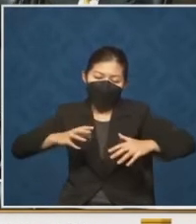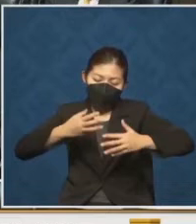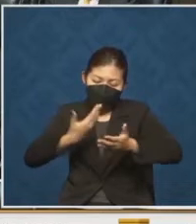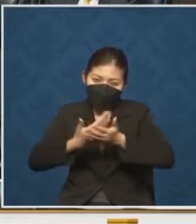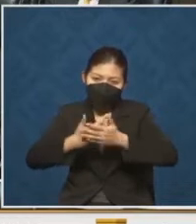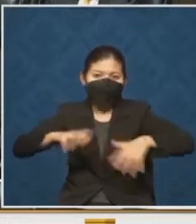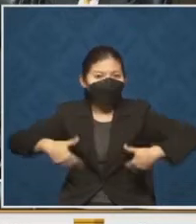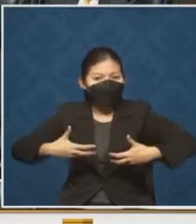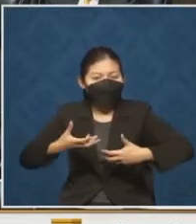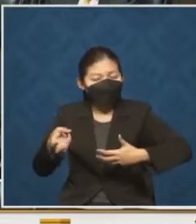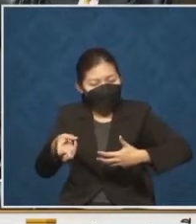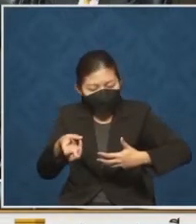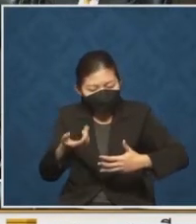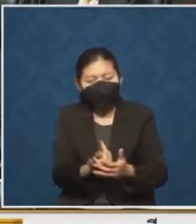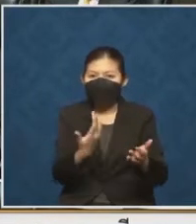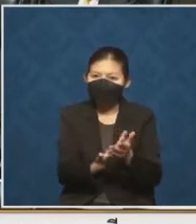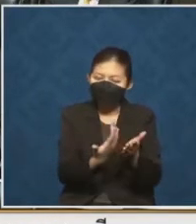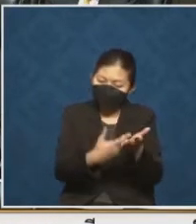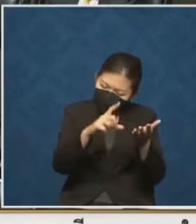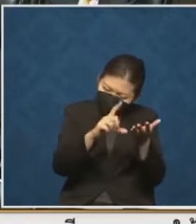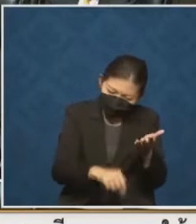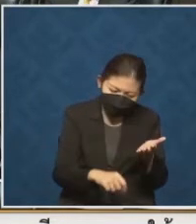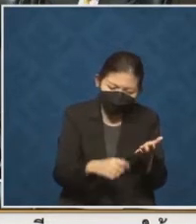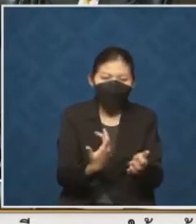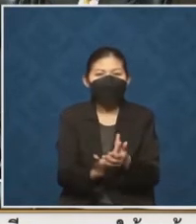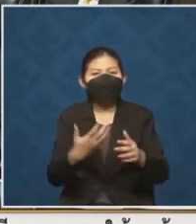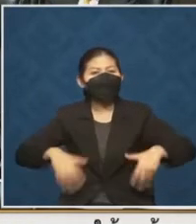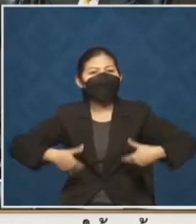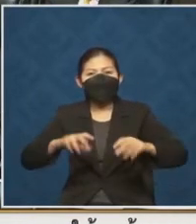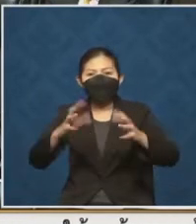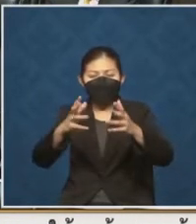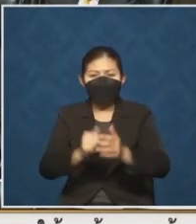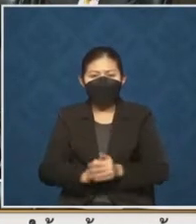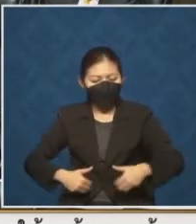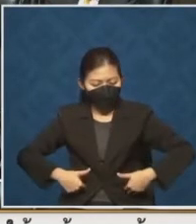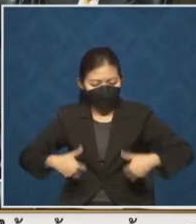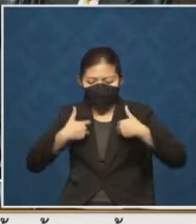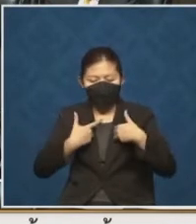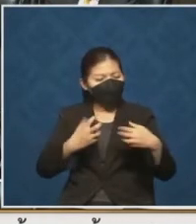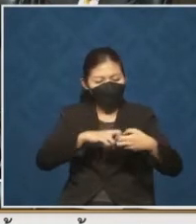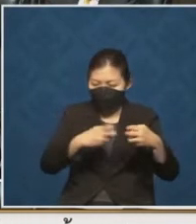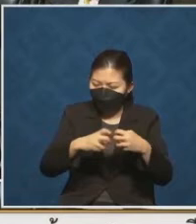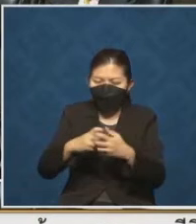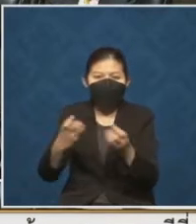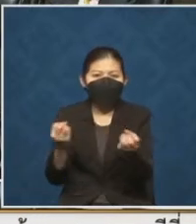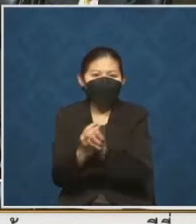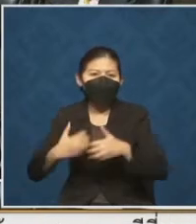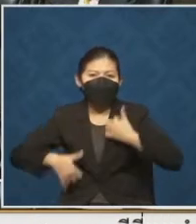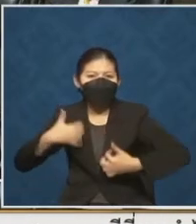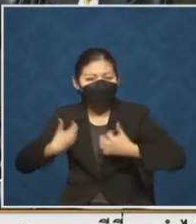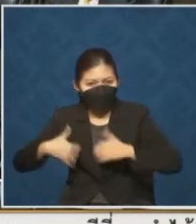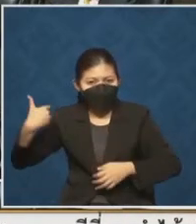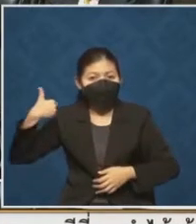คือค่าแรงรายได้ของพี่น้องก็แสนจะถูก